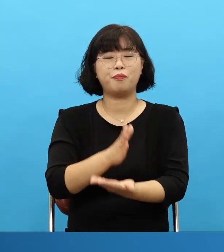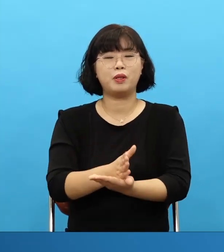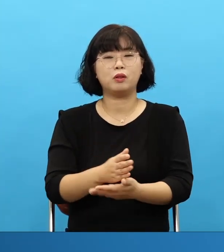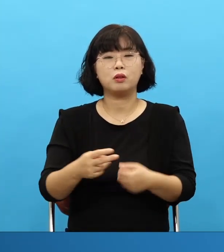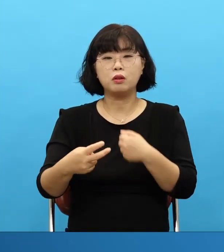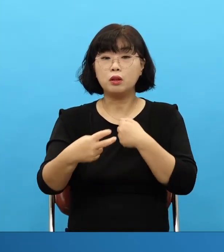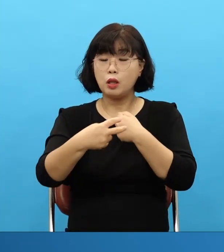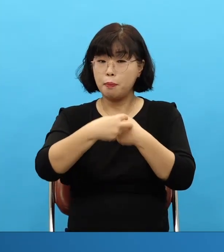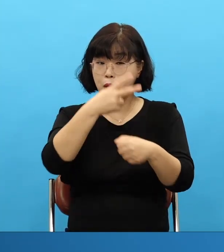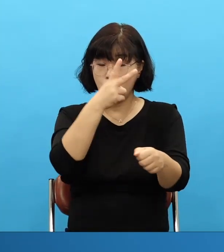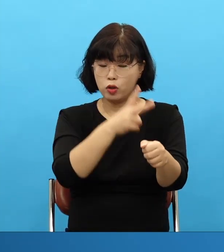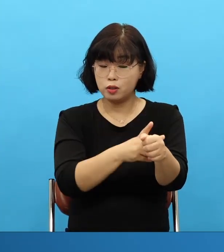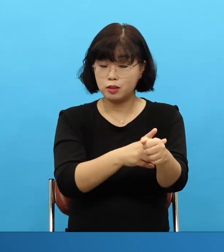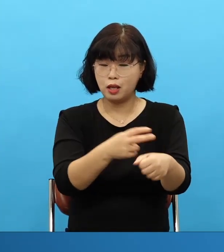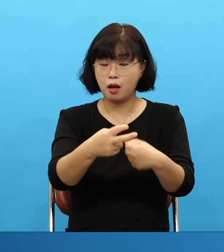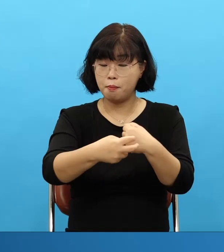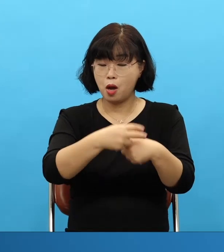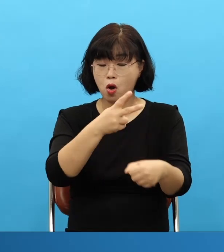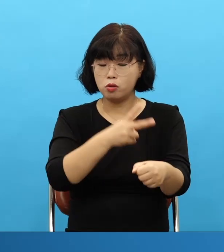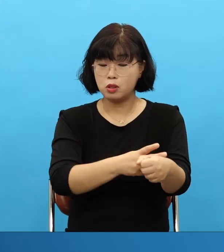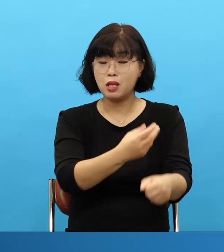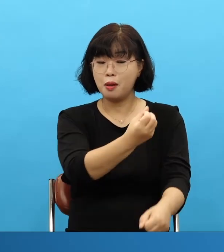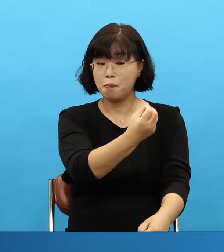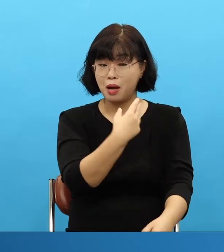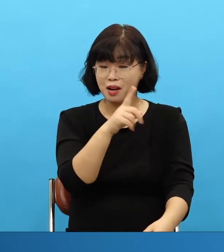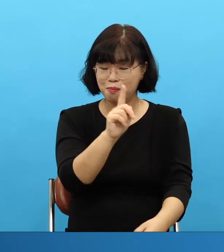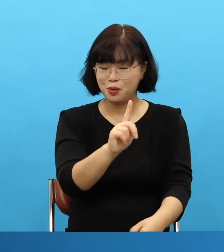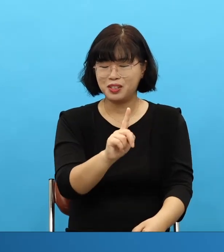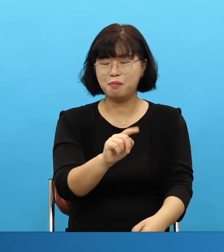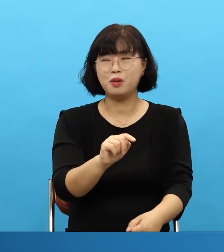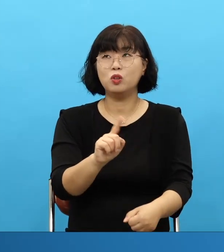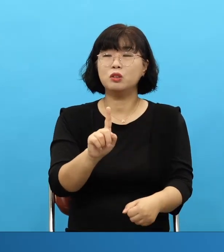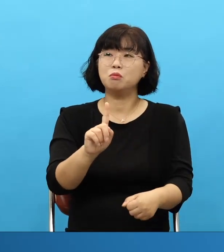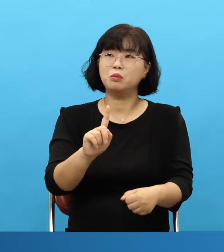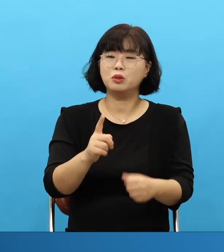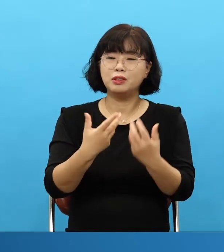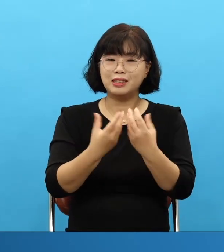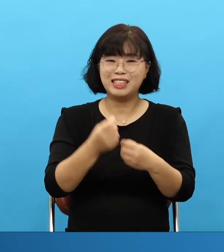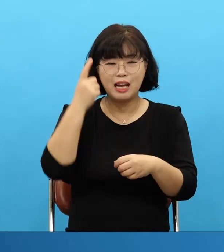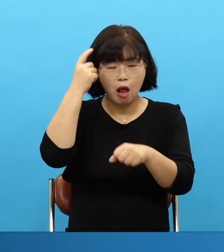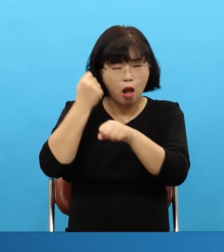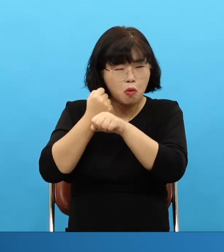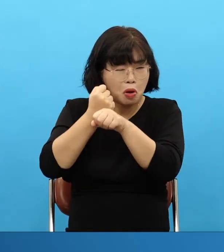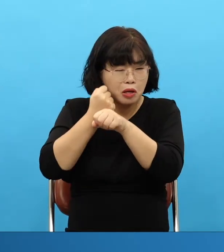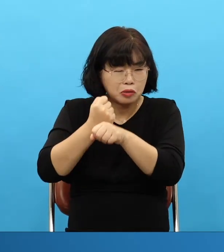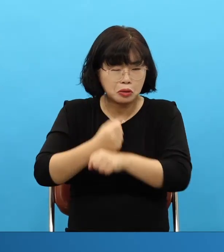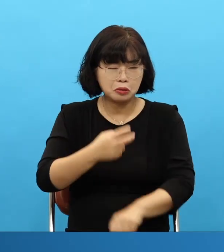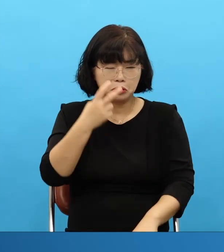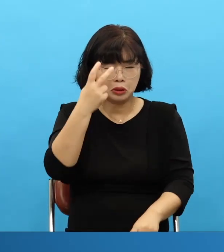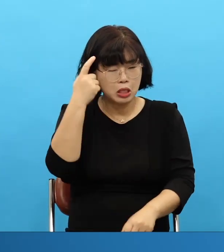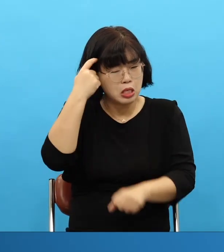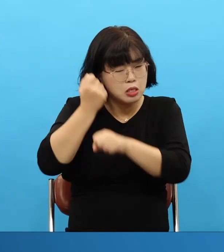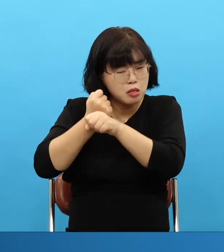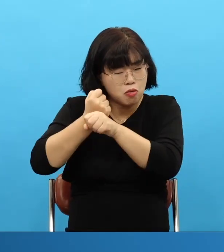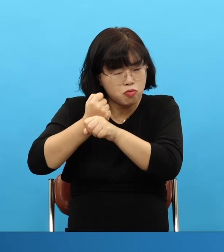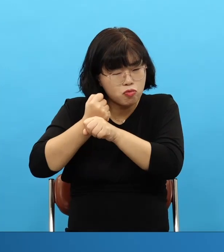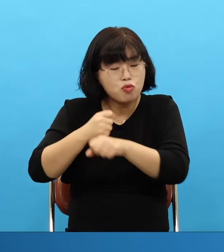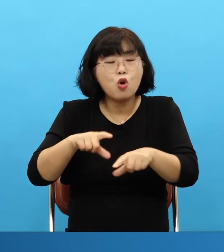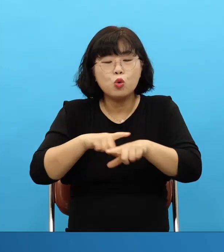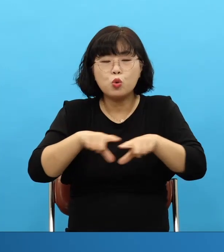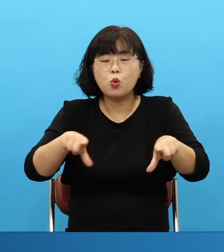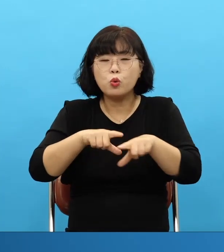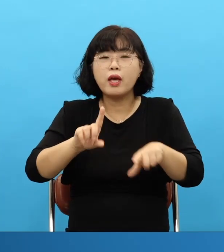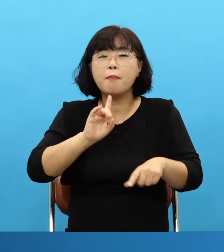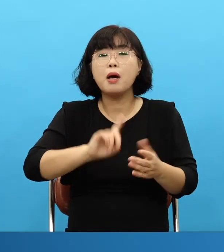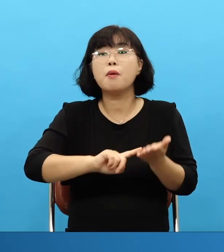의학적으로 통계낸 걸 얘기합니다. We have doctors here, but doctors always 그렇죠. speak from a scientific and medical basis and grounds. 그래서 They speak of the